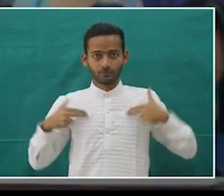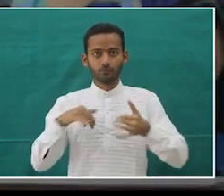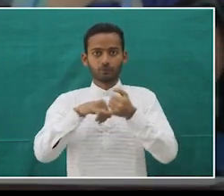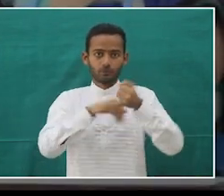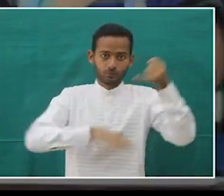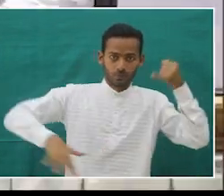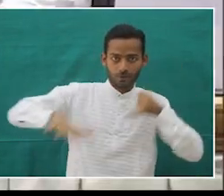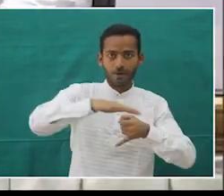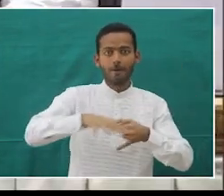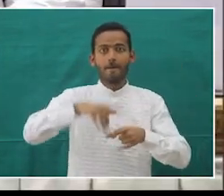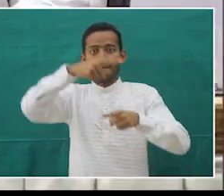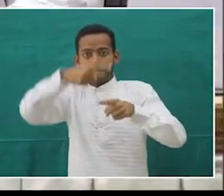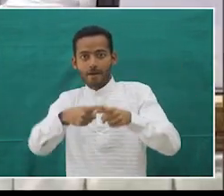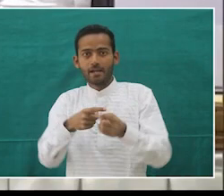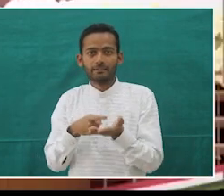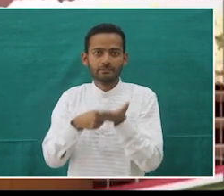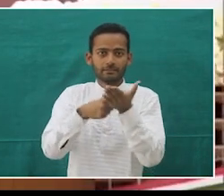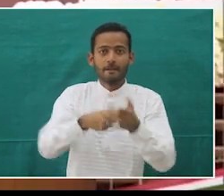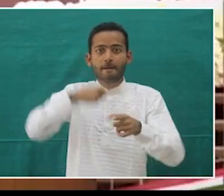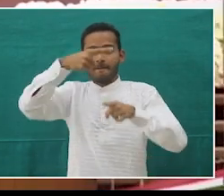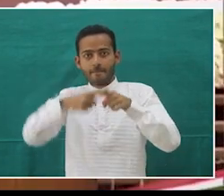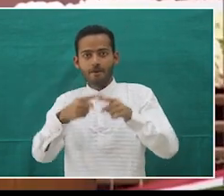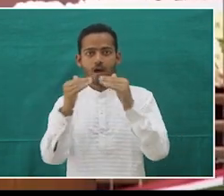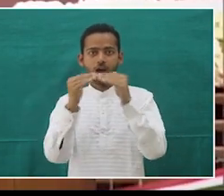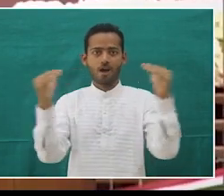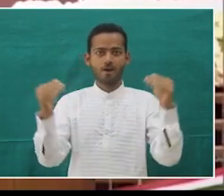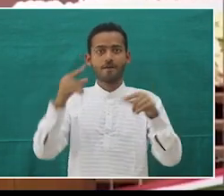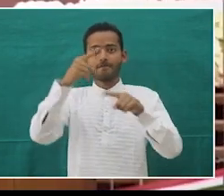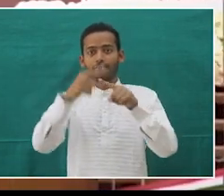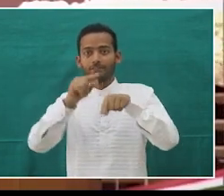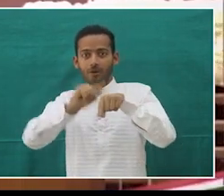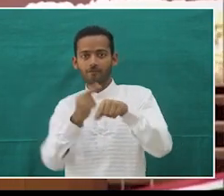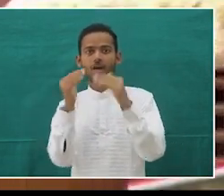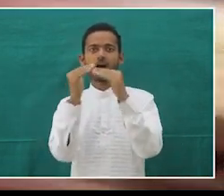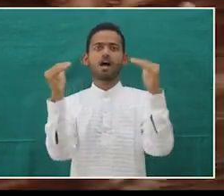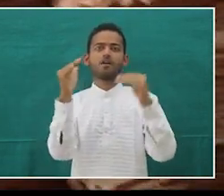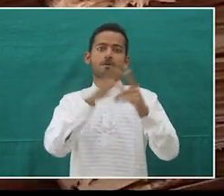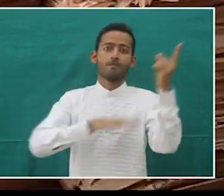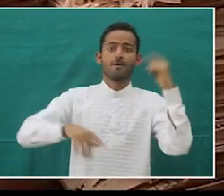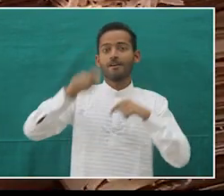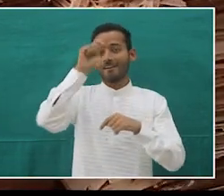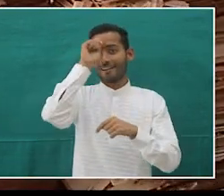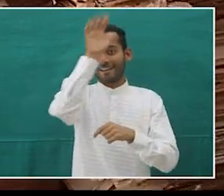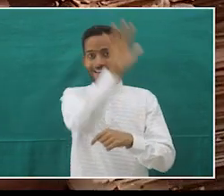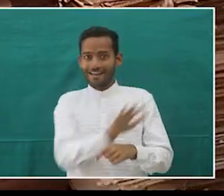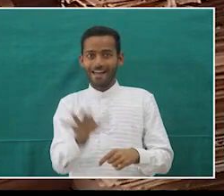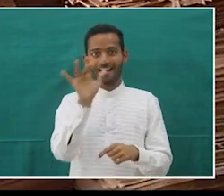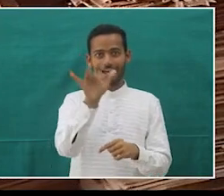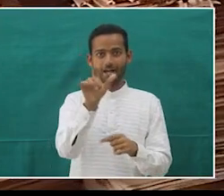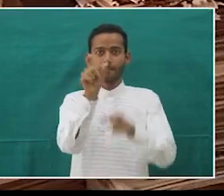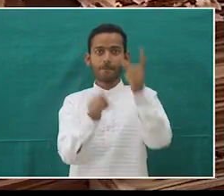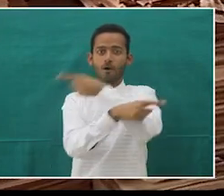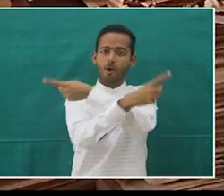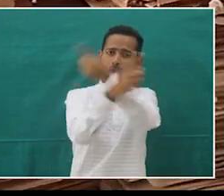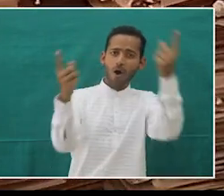दिलाने के लिए मोदी सरकार पिछले 9 वर्षों से समर्पित रही है सरकारी